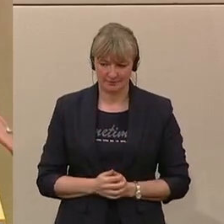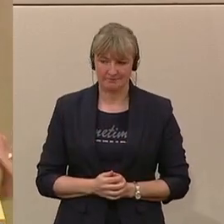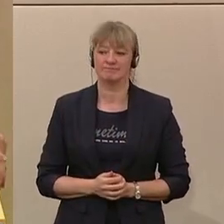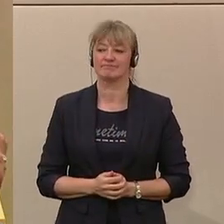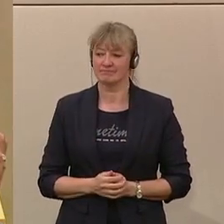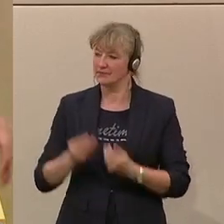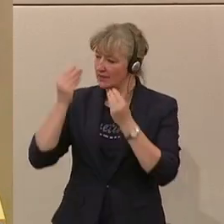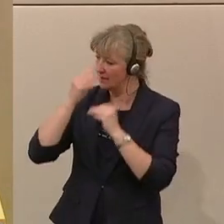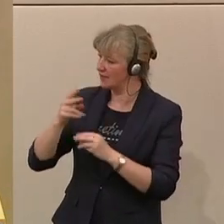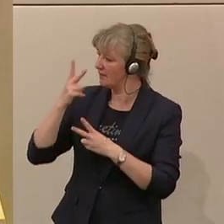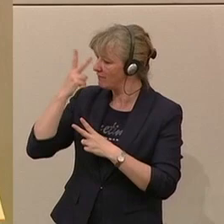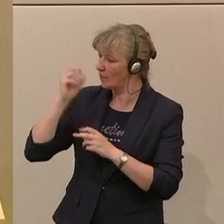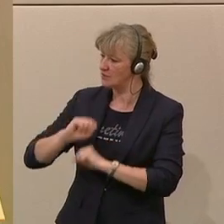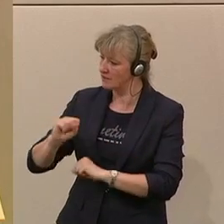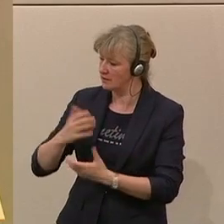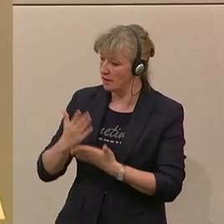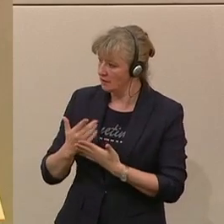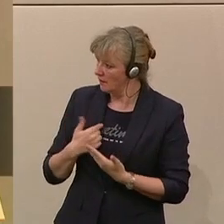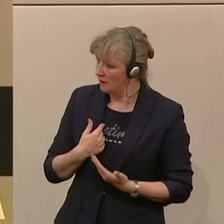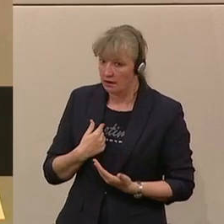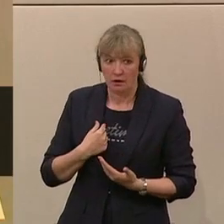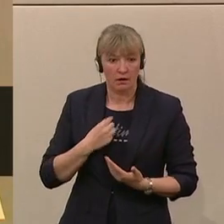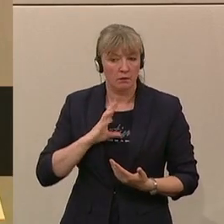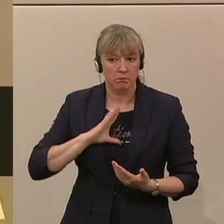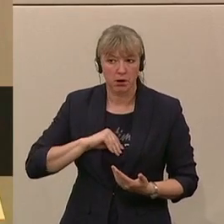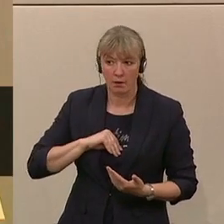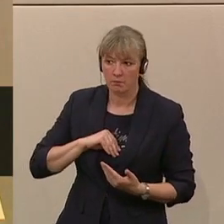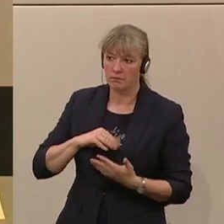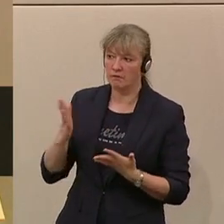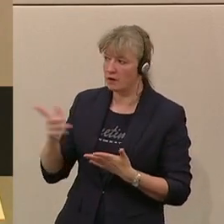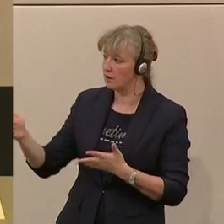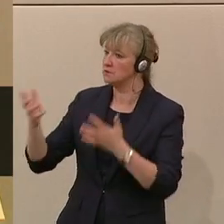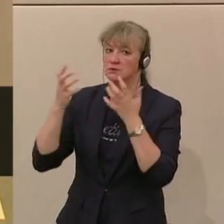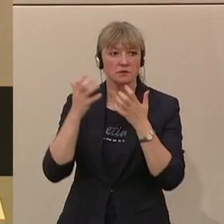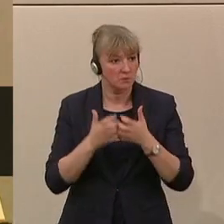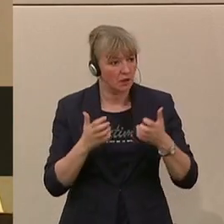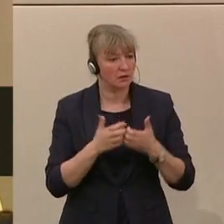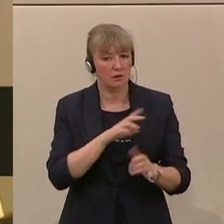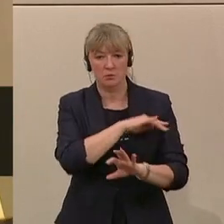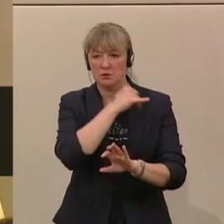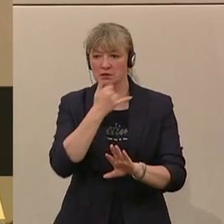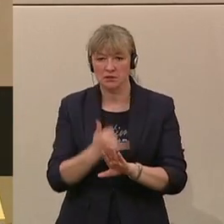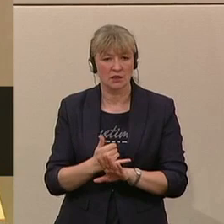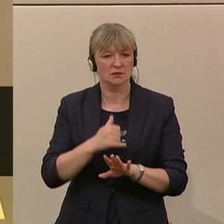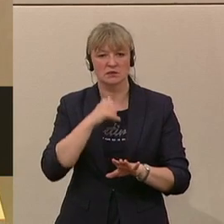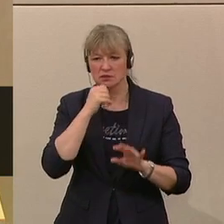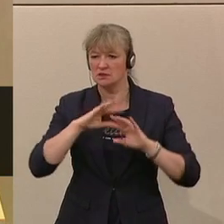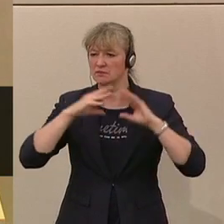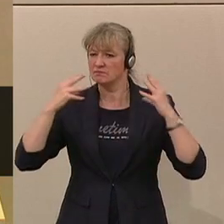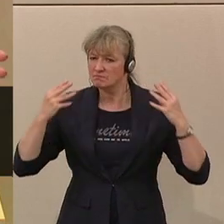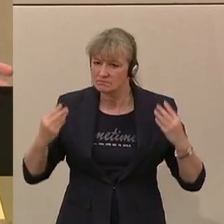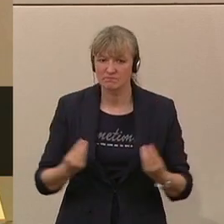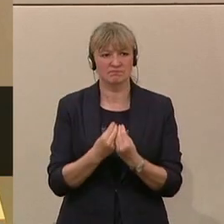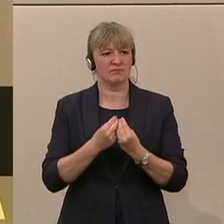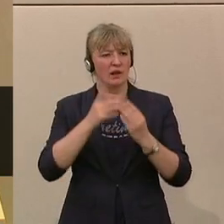sehr geehrte Volksanwälte, dass in Ihrem Bericht aufscheint und Sie uns auch berichten, dass bis dato keine umfassenden